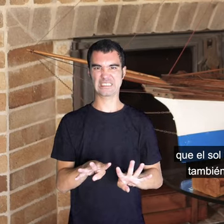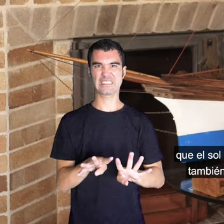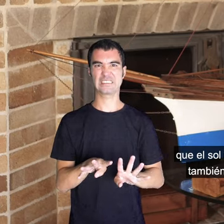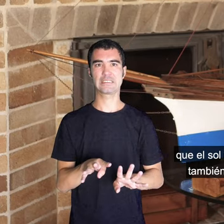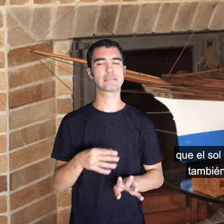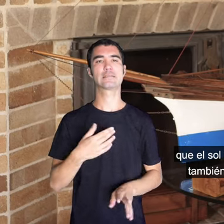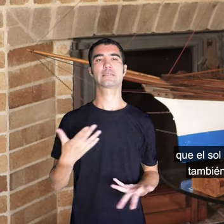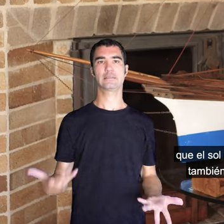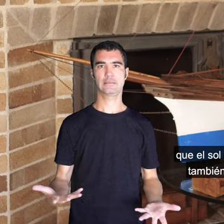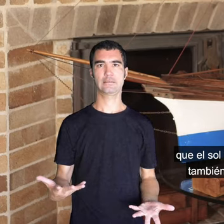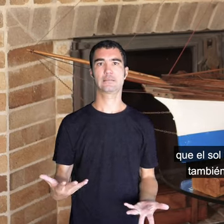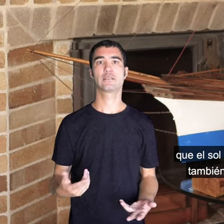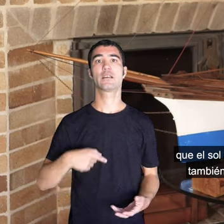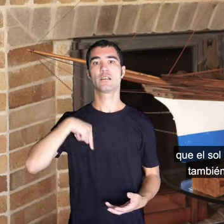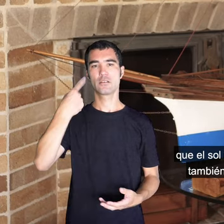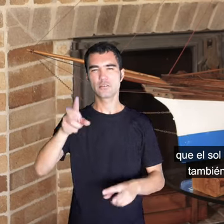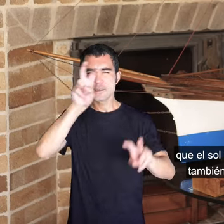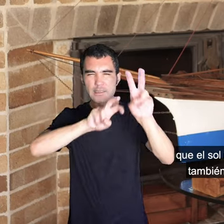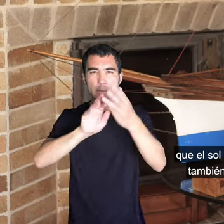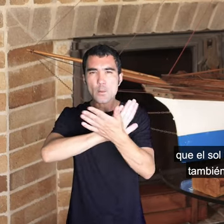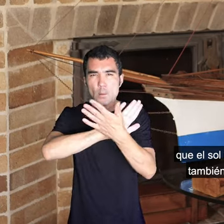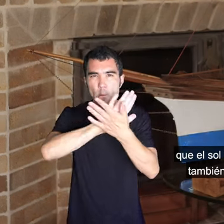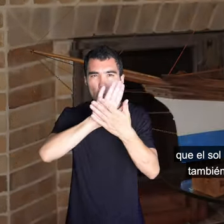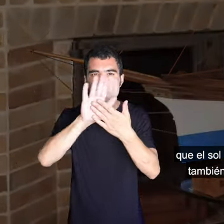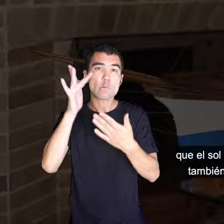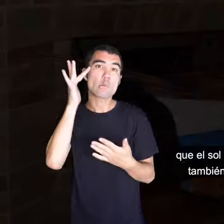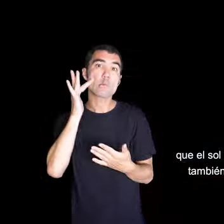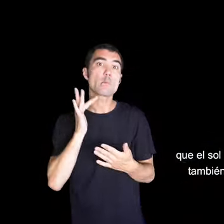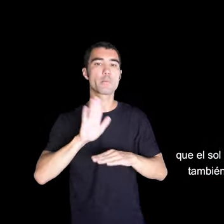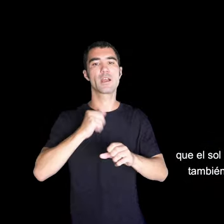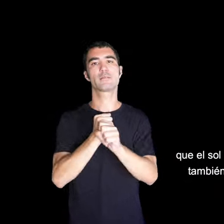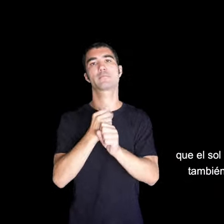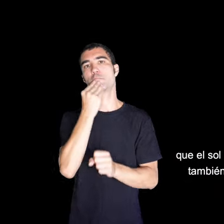a cercar que sortia el més completa possible per poder treballar.